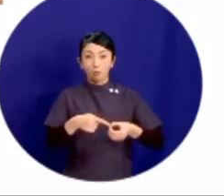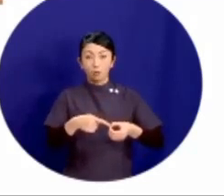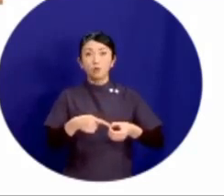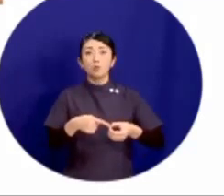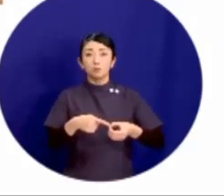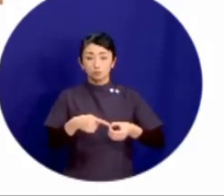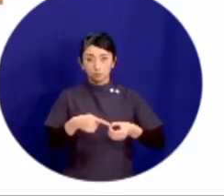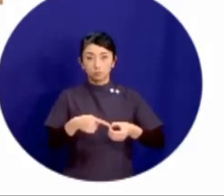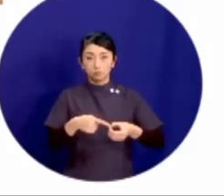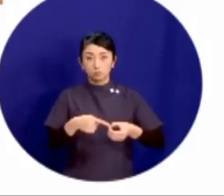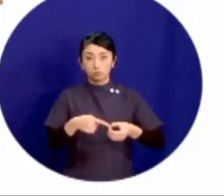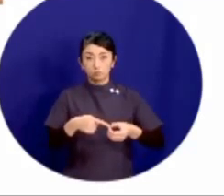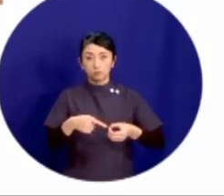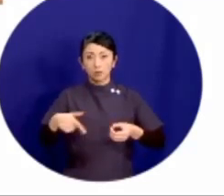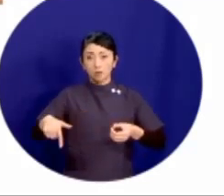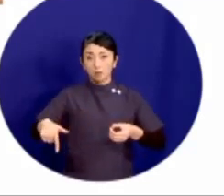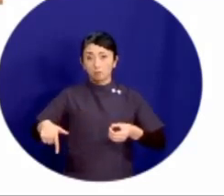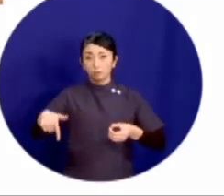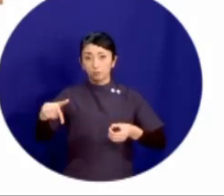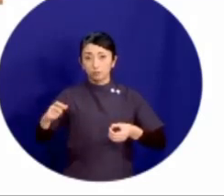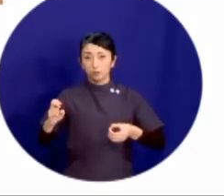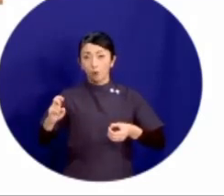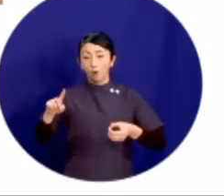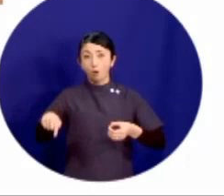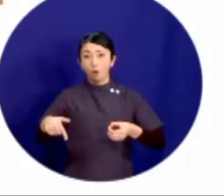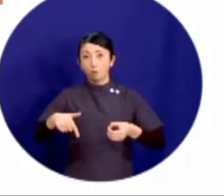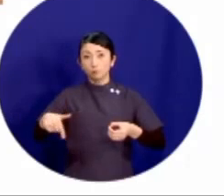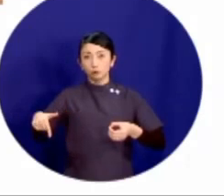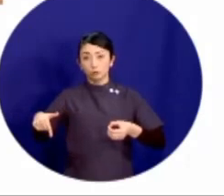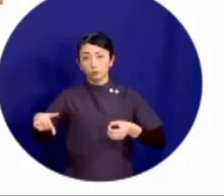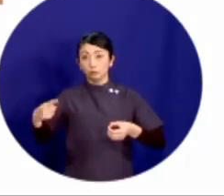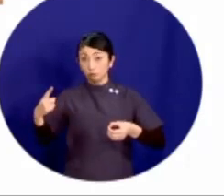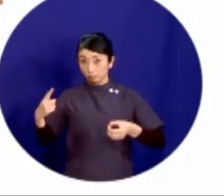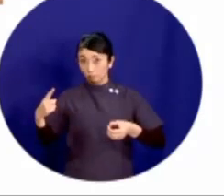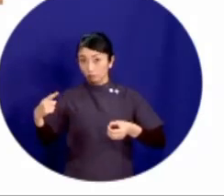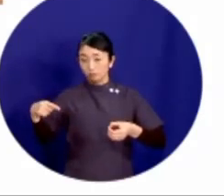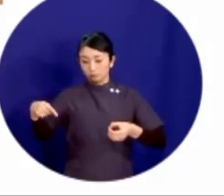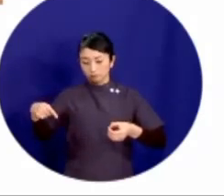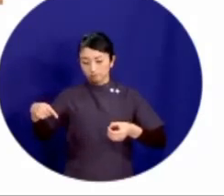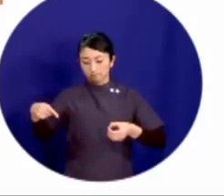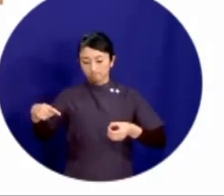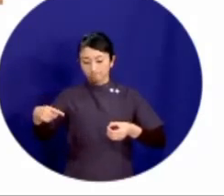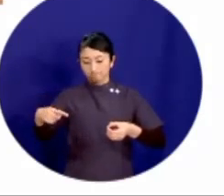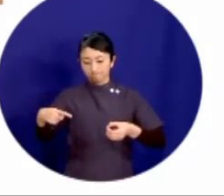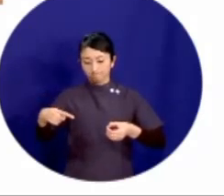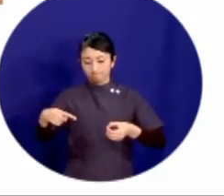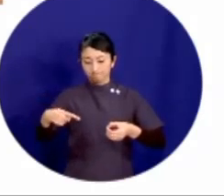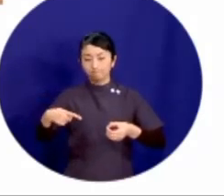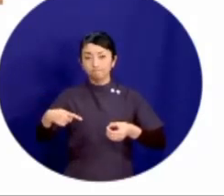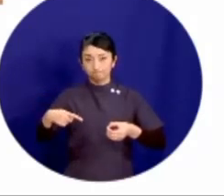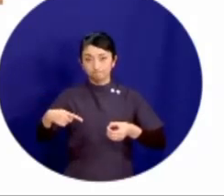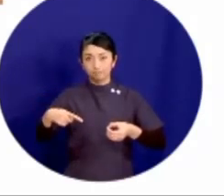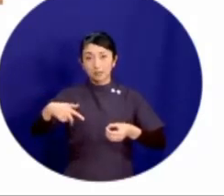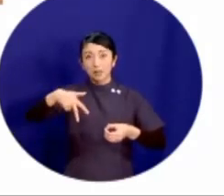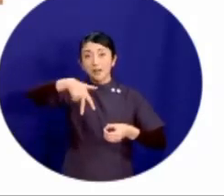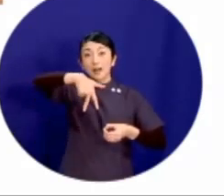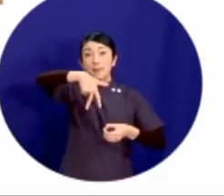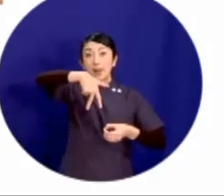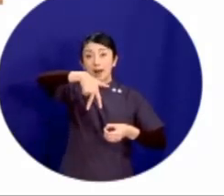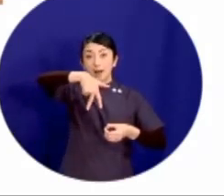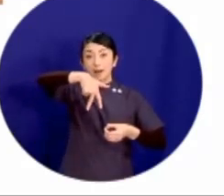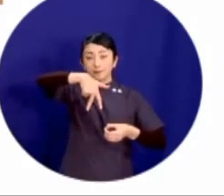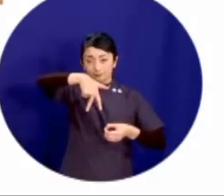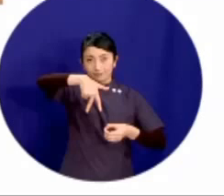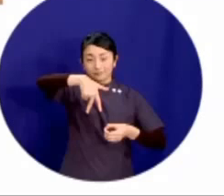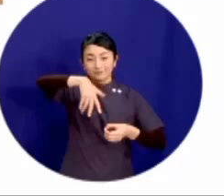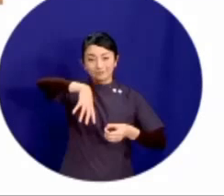するもの、そしてプローブがありまして、その先端とアンテナとの位置関係をカメラでもって